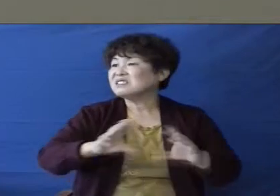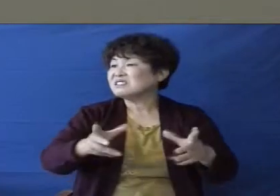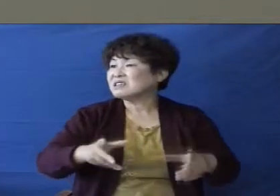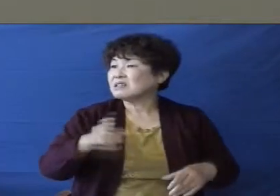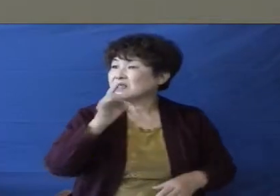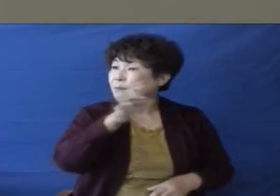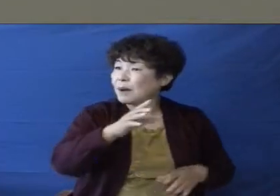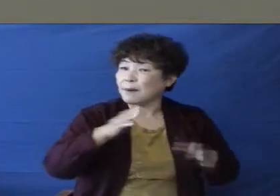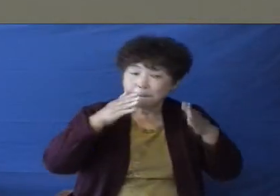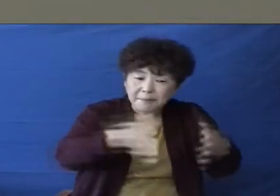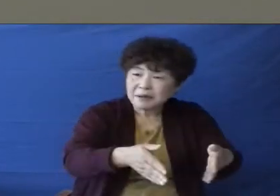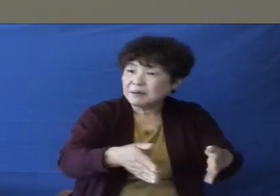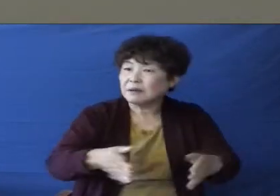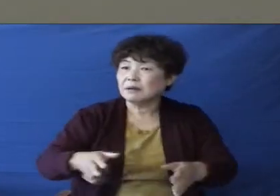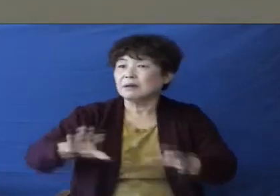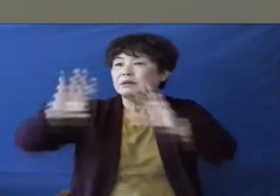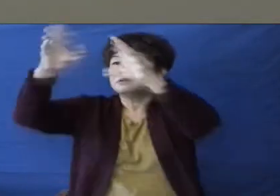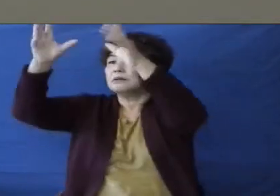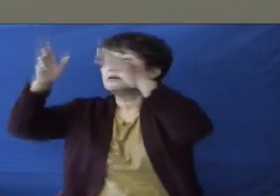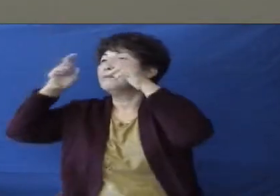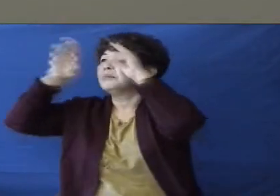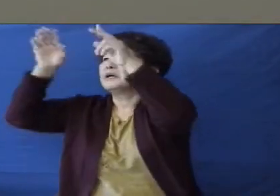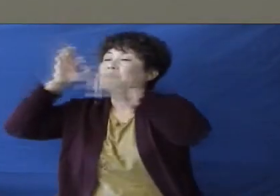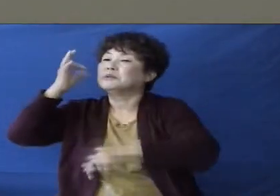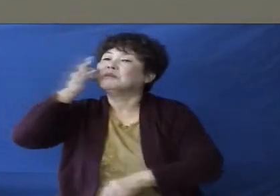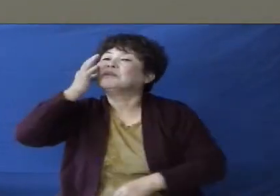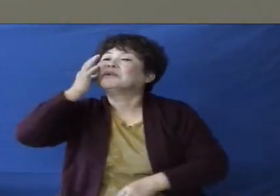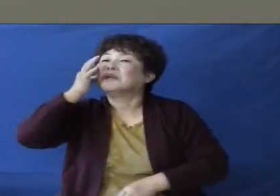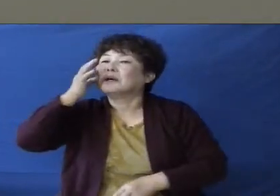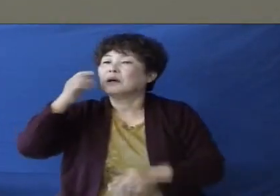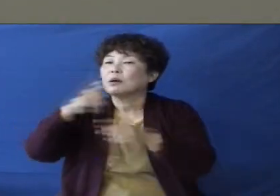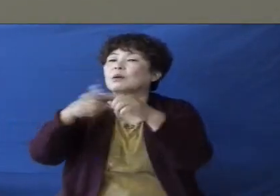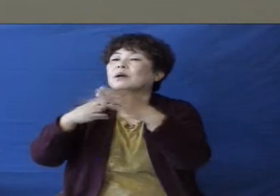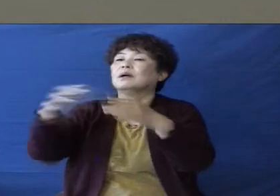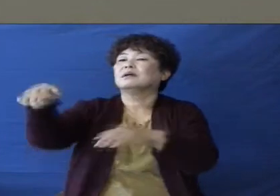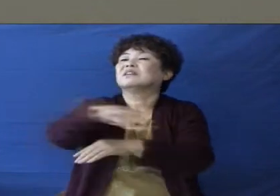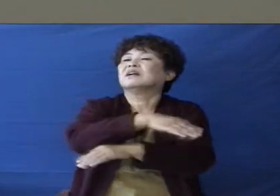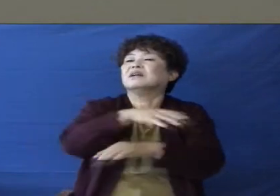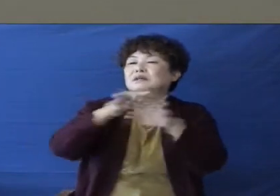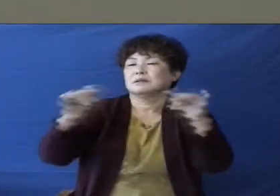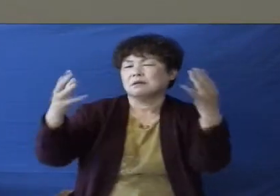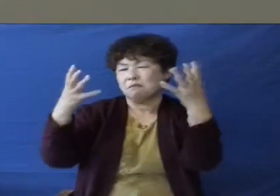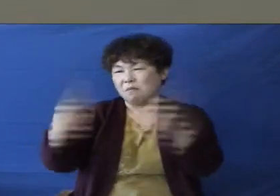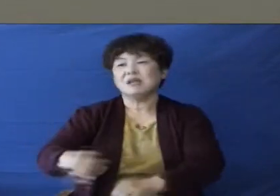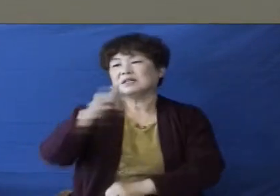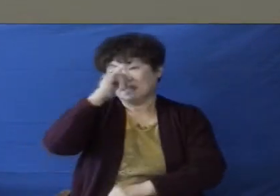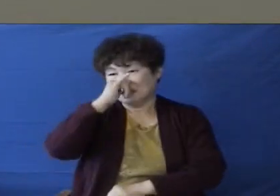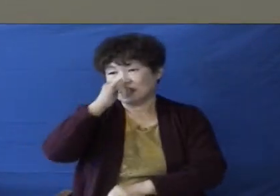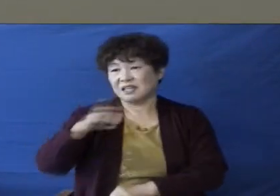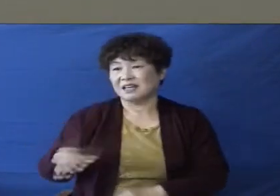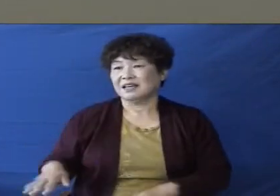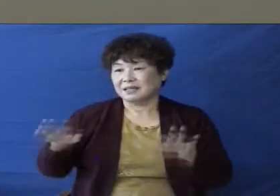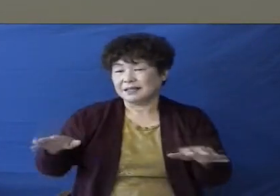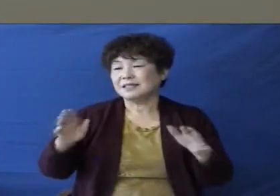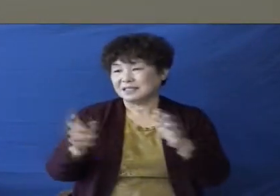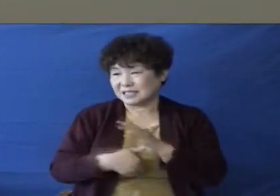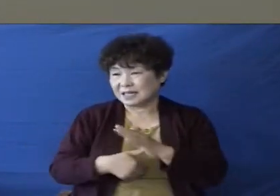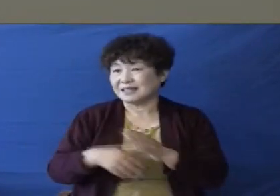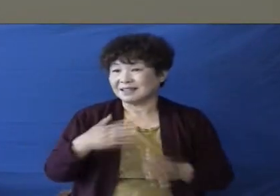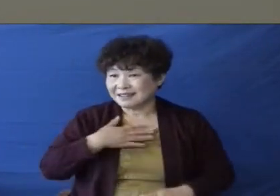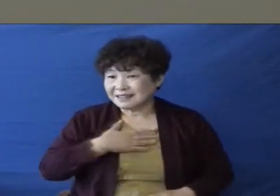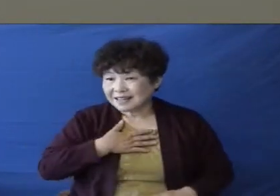시간에 시각의 변화가 있기를 축원합니다 하나님 다는 허리는